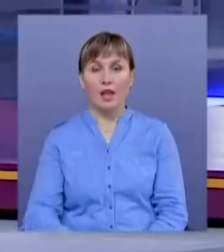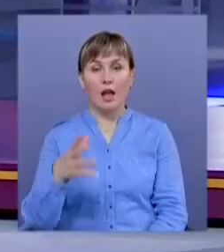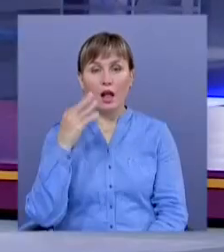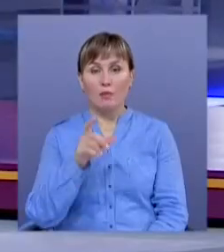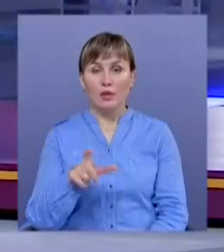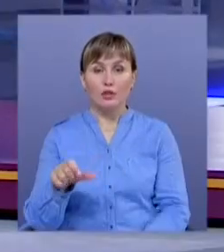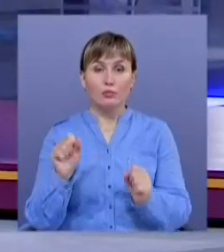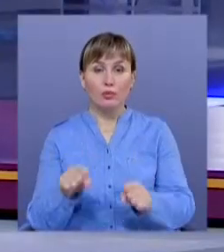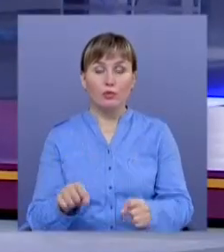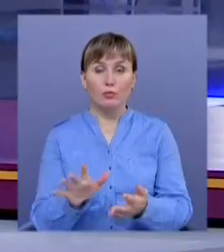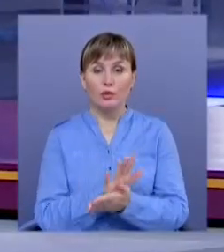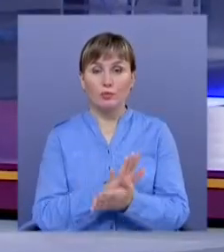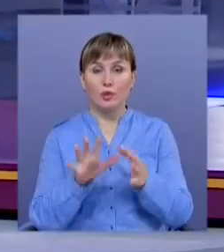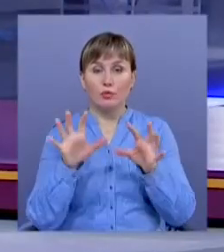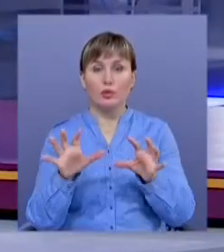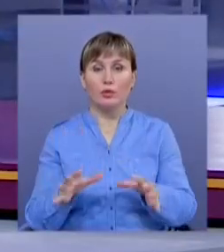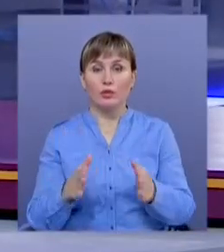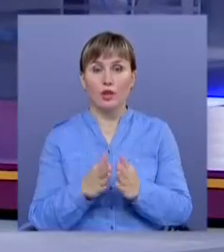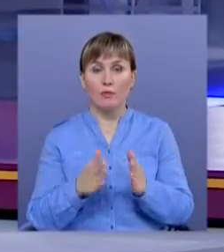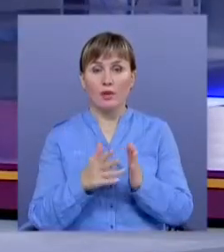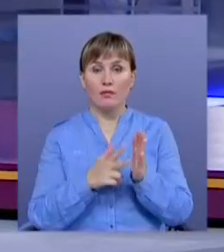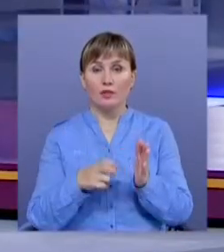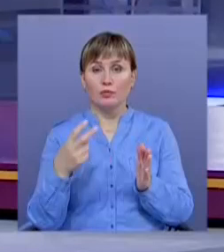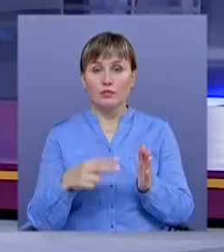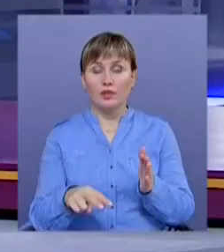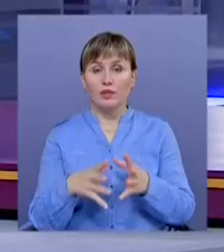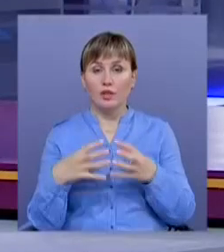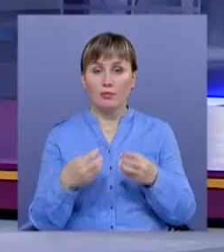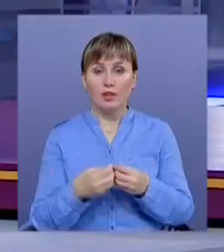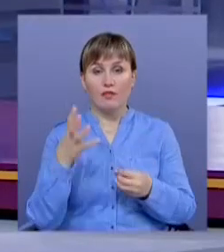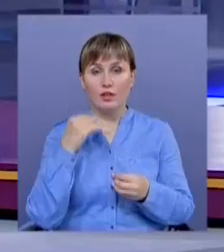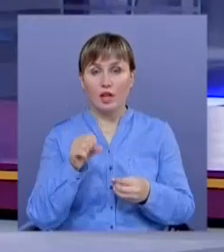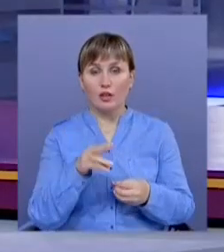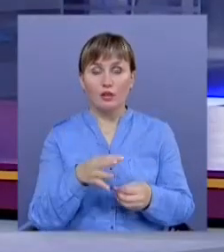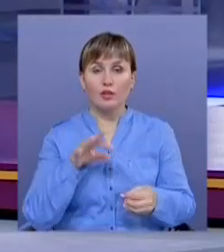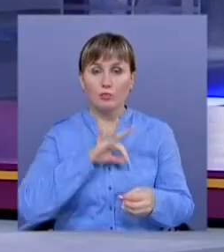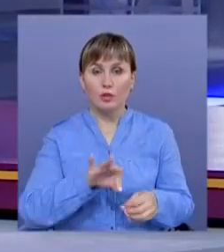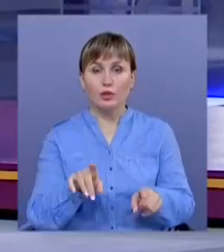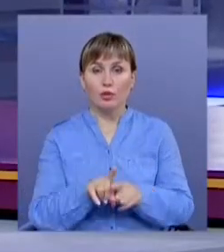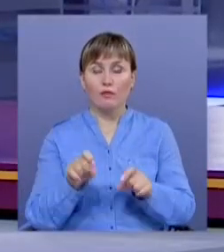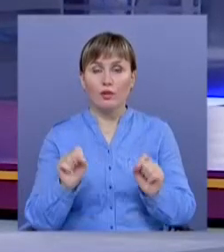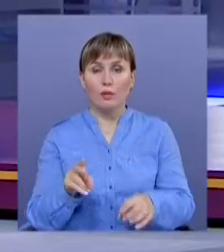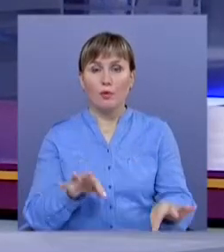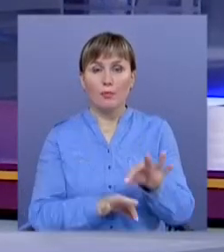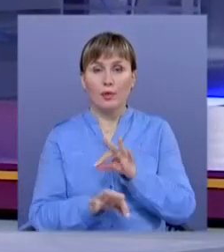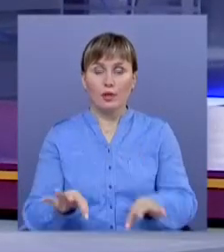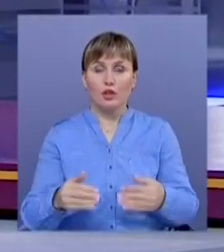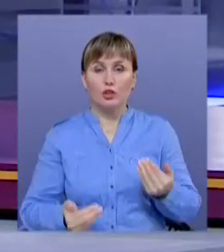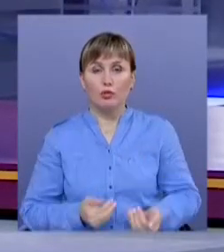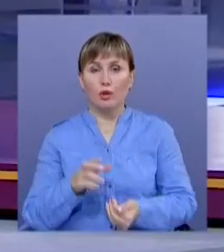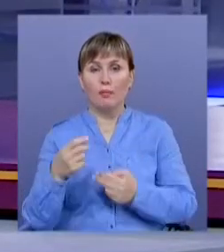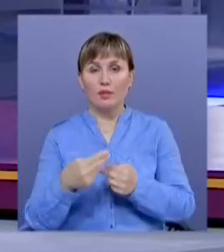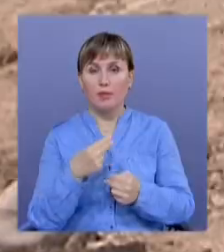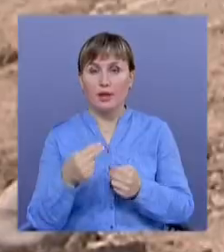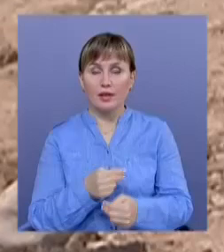Алматинцы могут бесплатно узаконить дома. 820 семей в Алатауском районе воспользовались такой возможностью по проекту «Жилье без